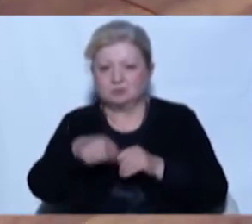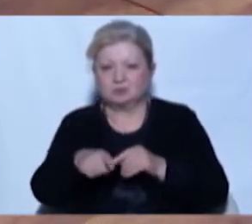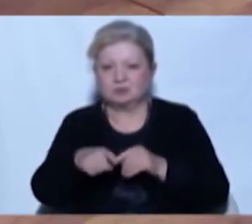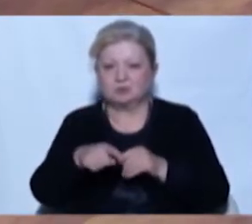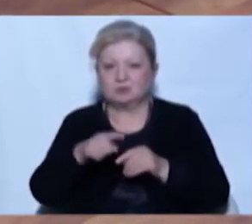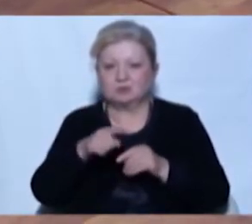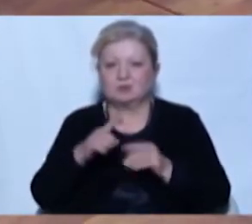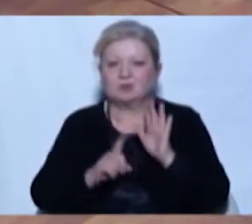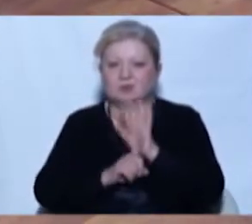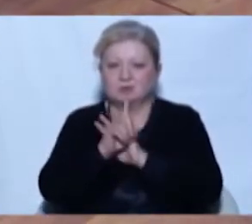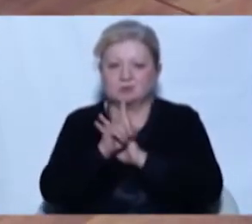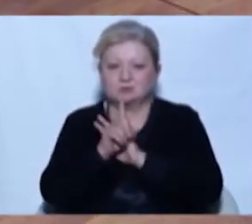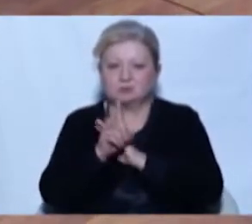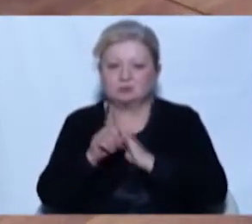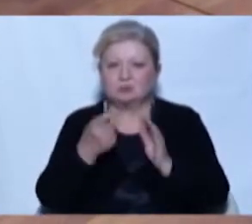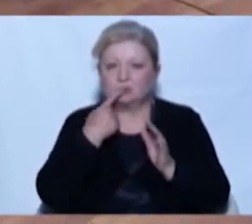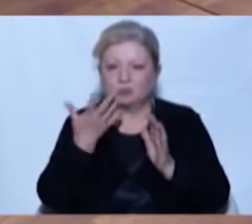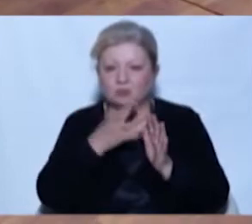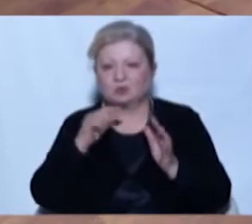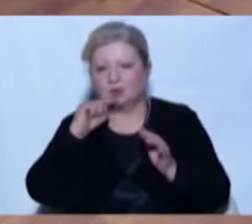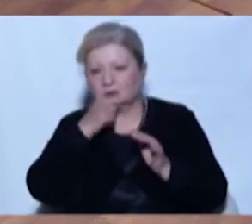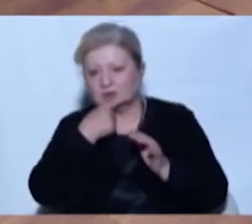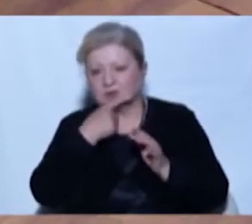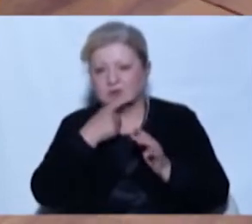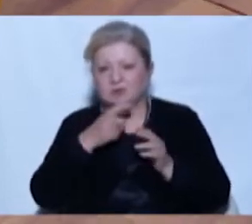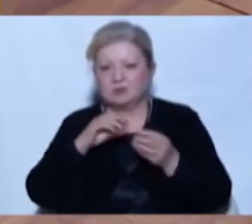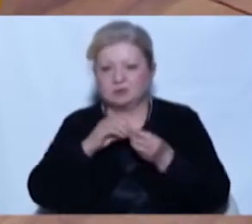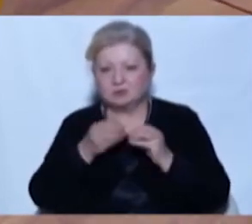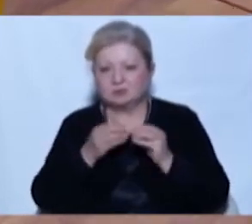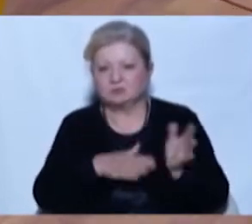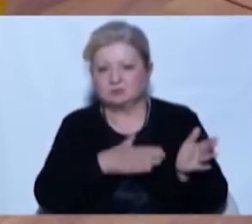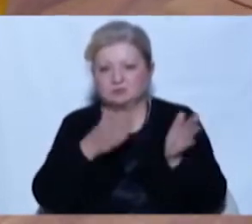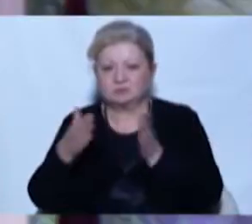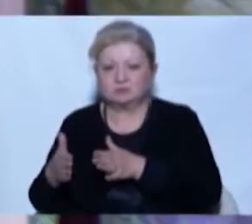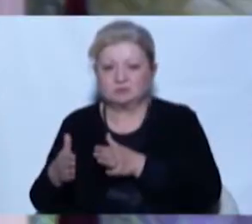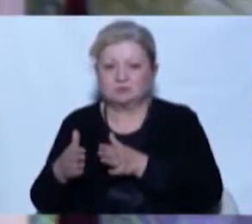საბჭოთა კავშირში დაწყებული პოლიტიკური და ეკონომიური კრიზისი გადაიტანა